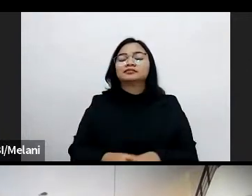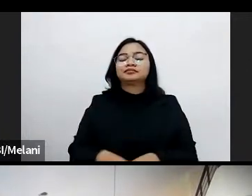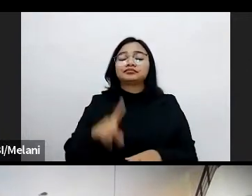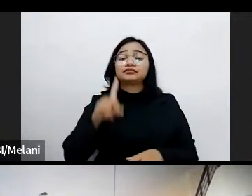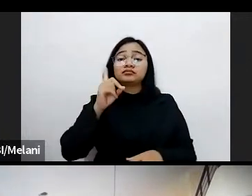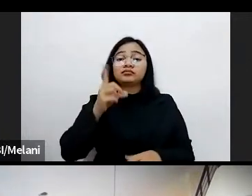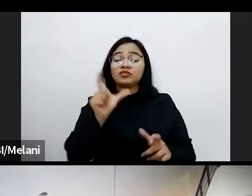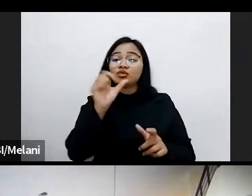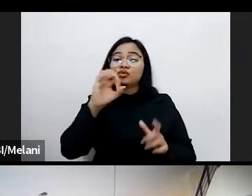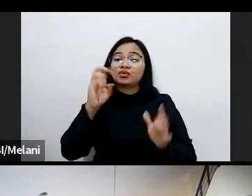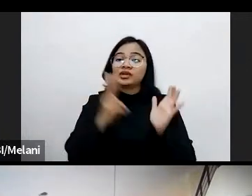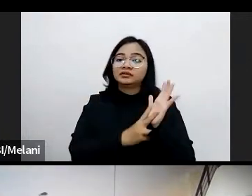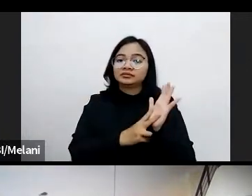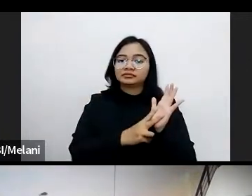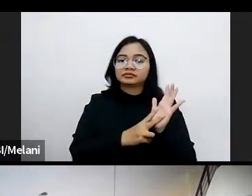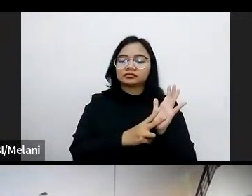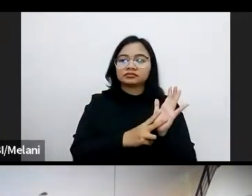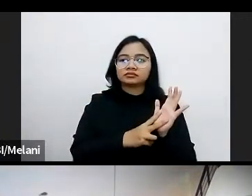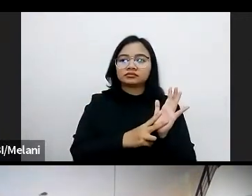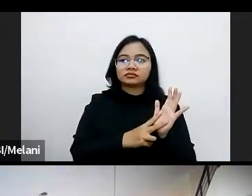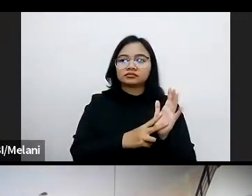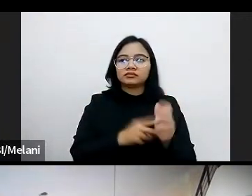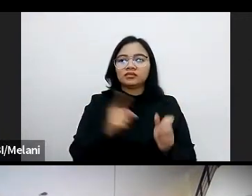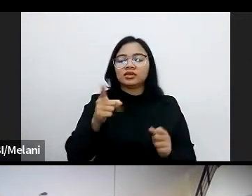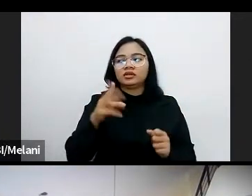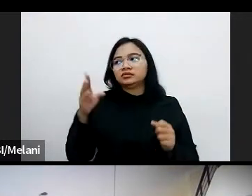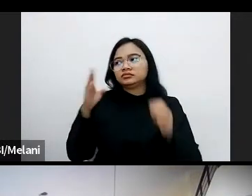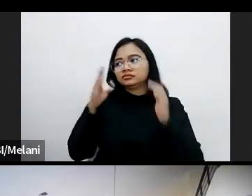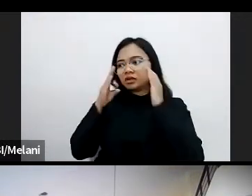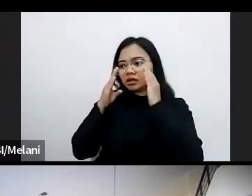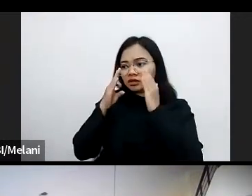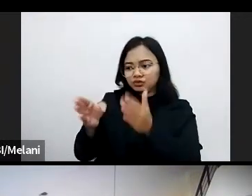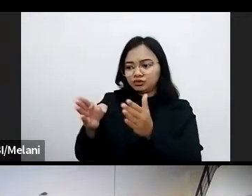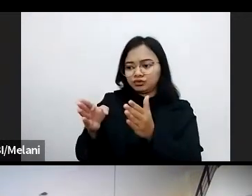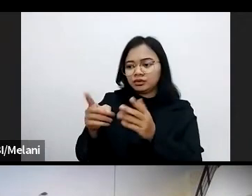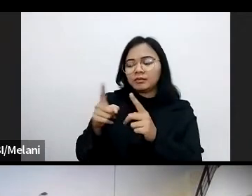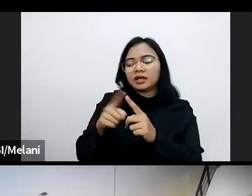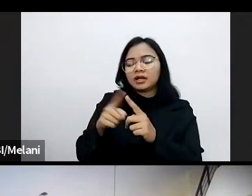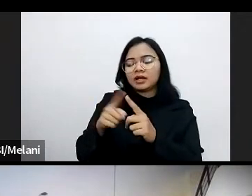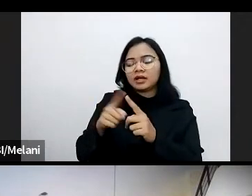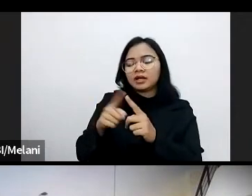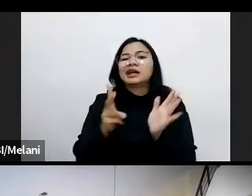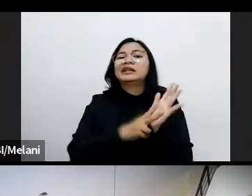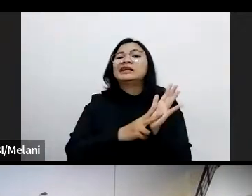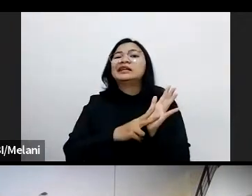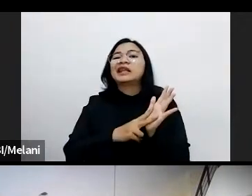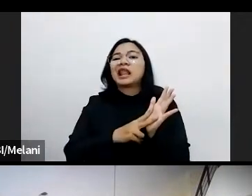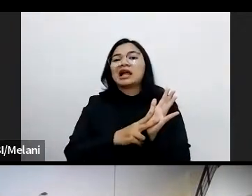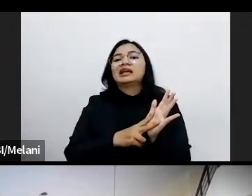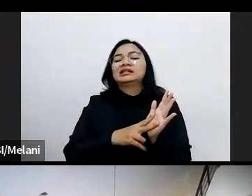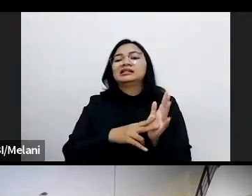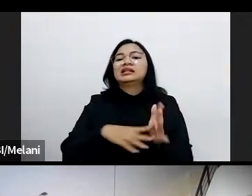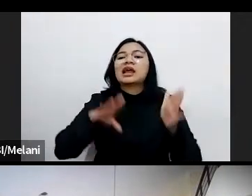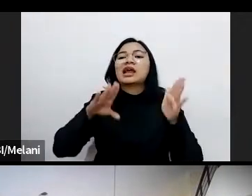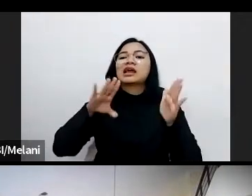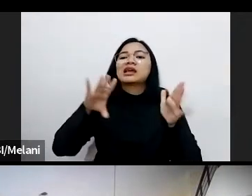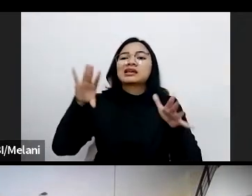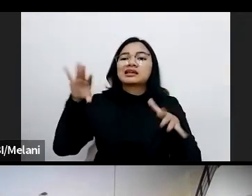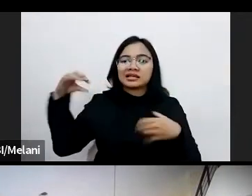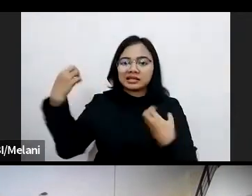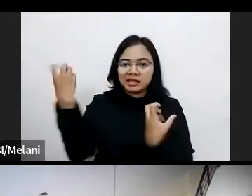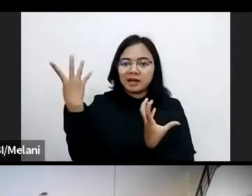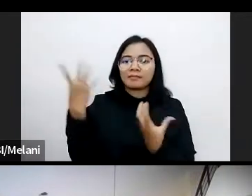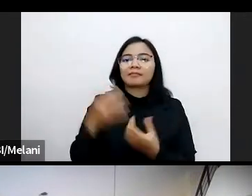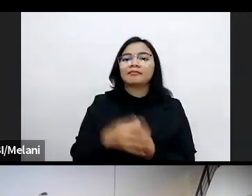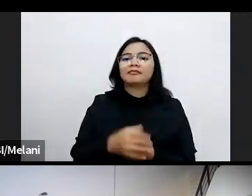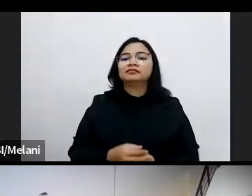nilai tasawuf, terus kemudian keadilan dan seterusnya, itu mulai dari nilai-nilai normatif, dan akhirnya keputusannya apa itu kan